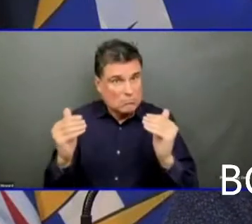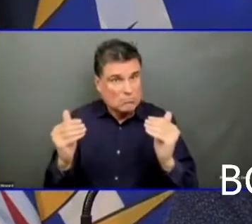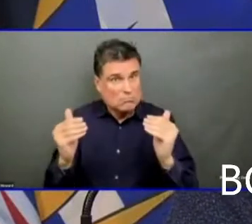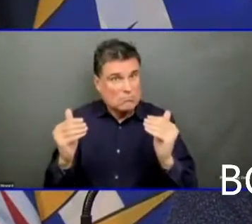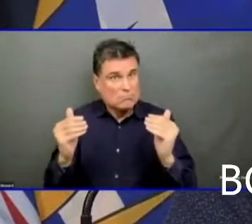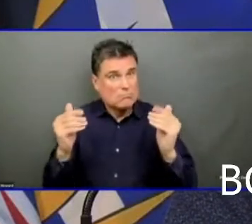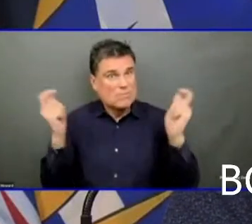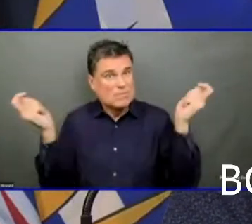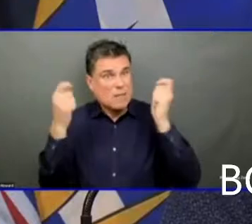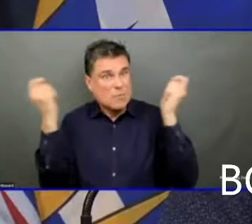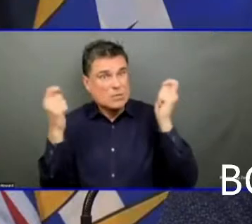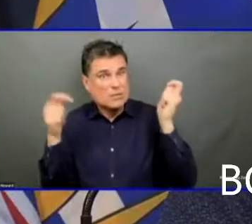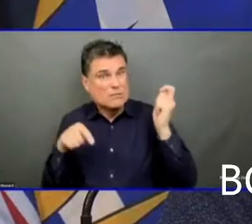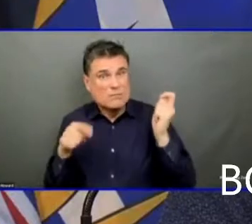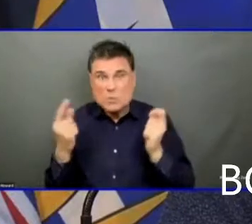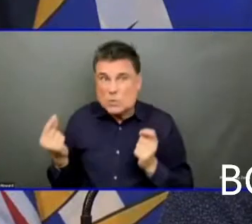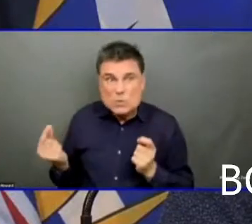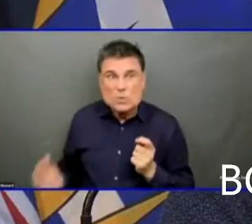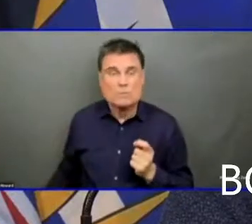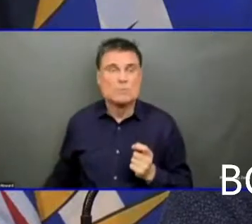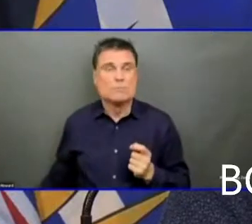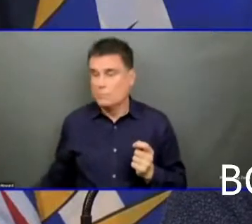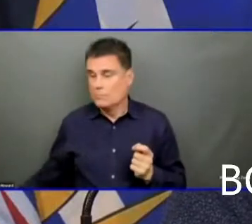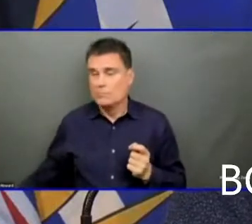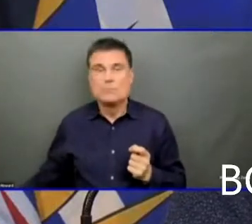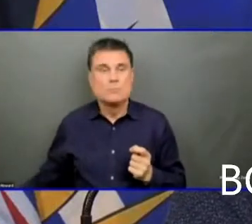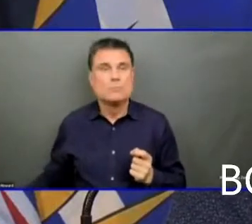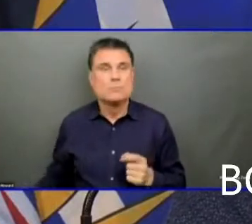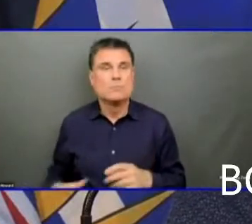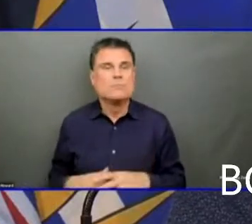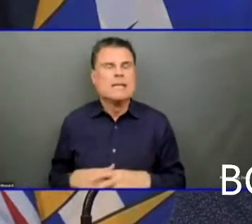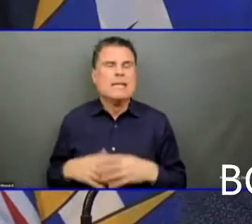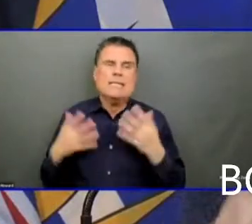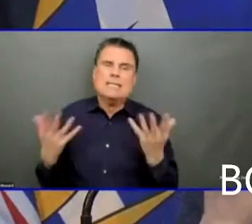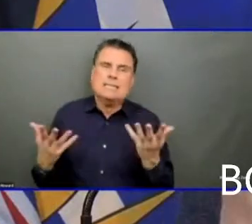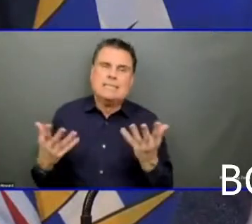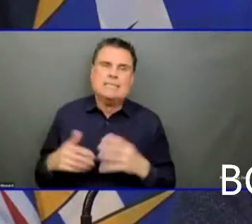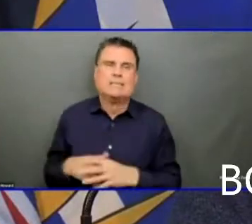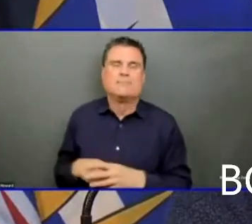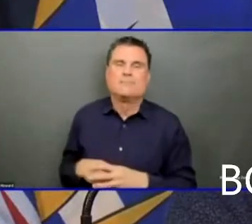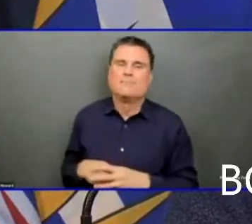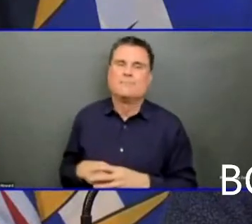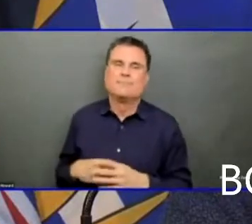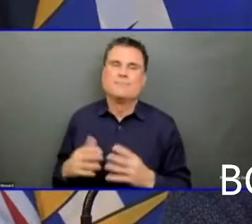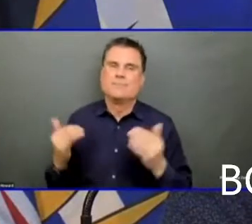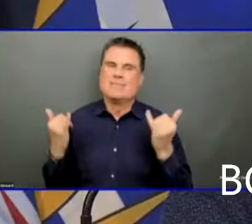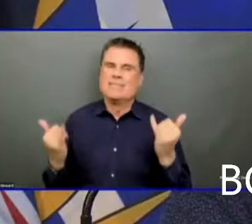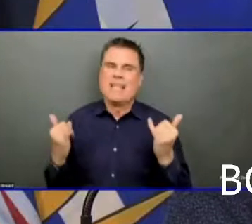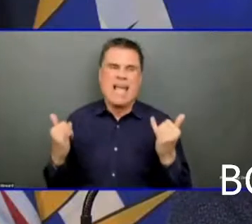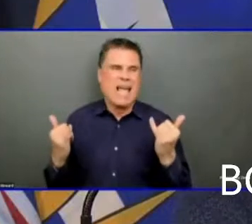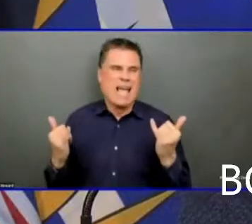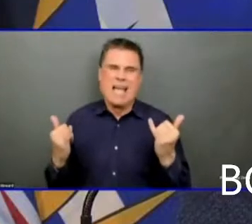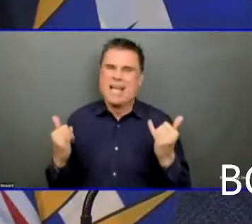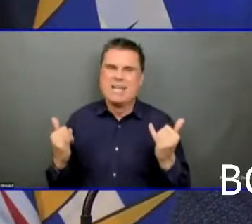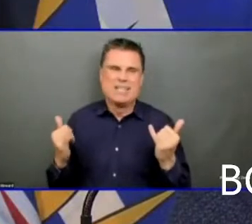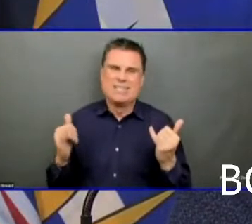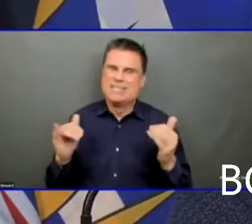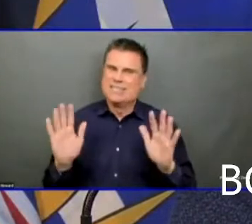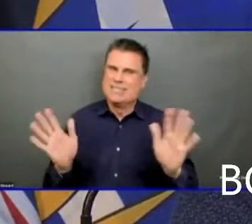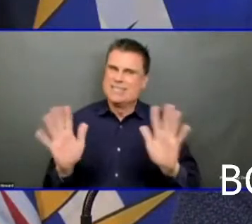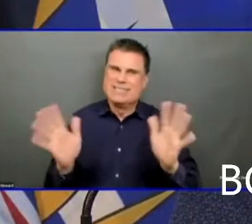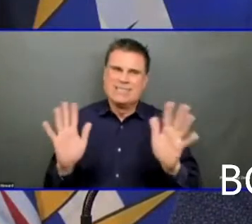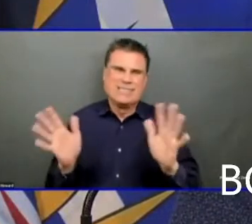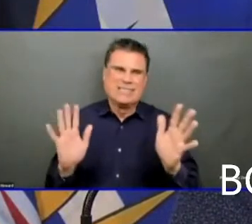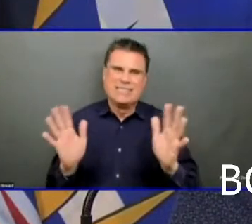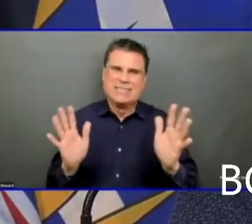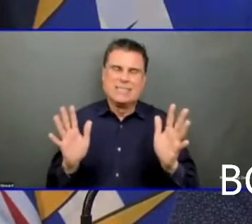动能不能批准？他也笑了，现在还太早，我们还没有这个决定，我还没有想过。树立有一个